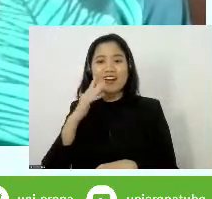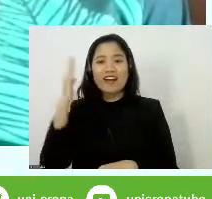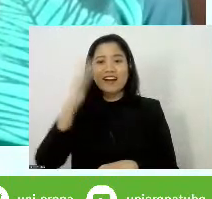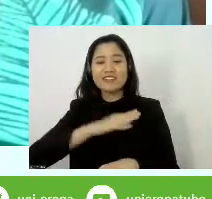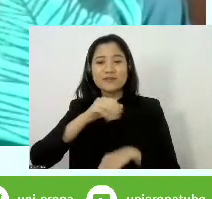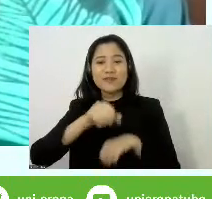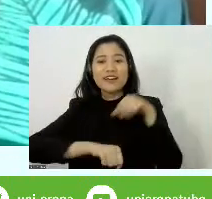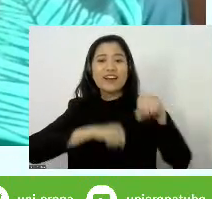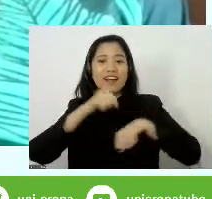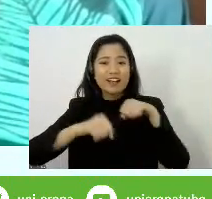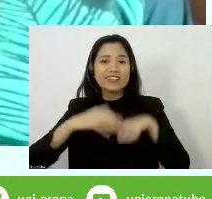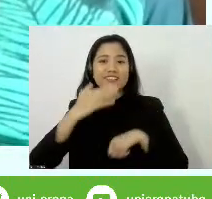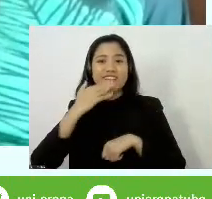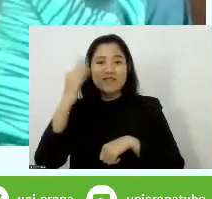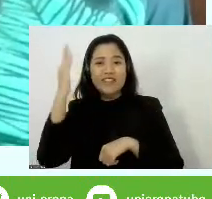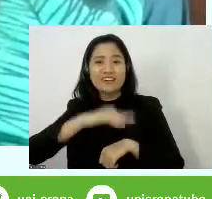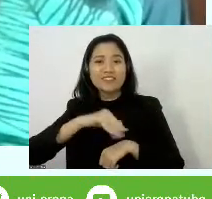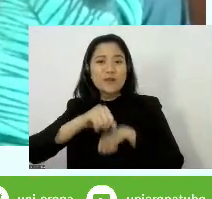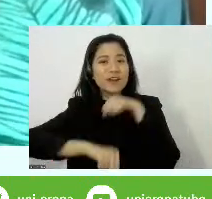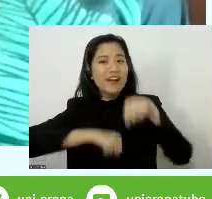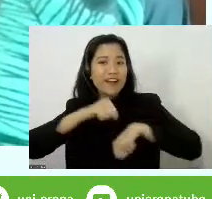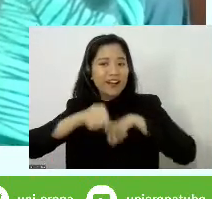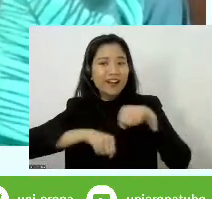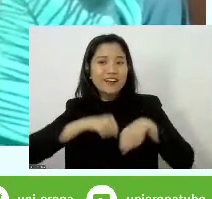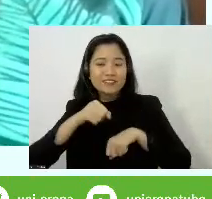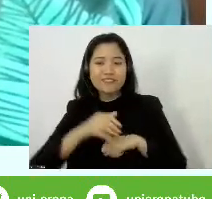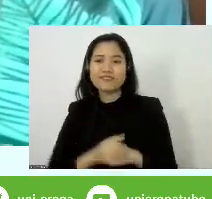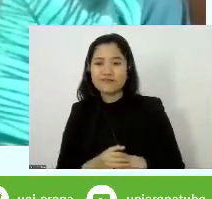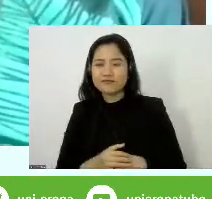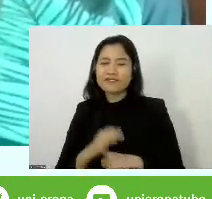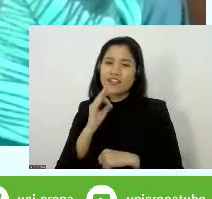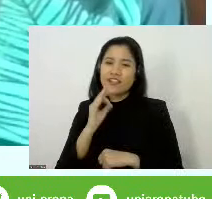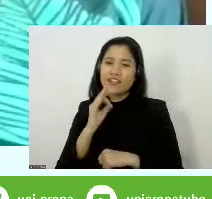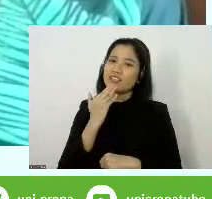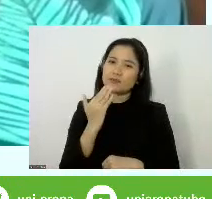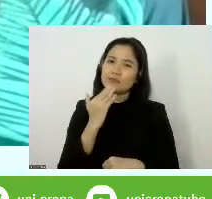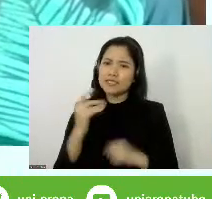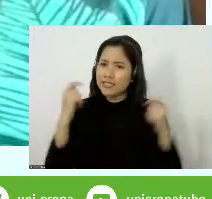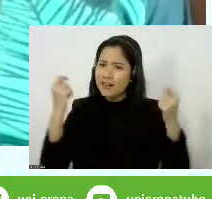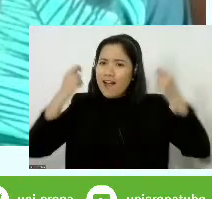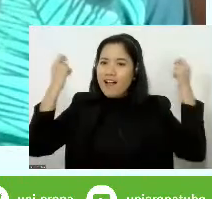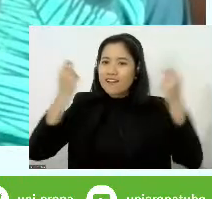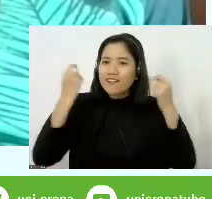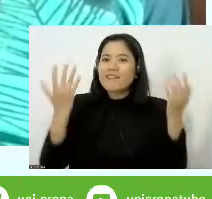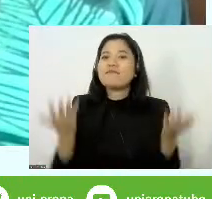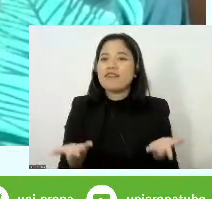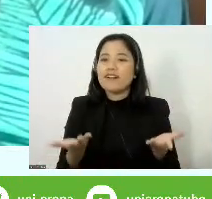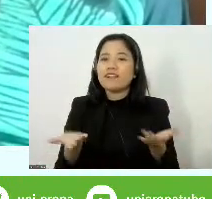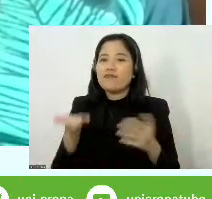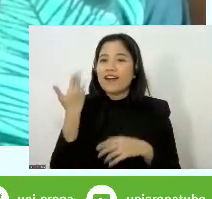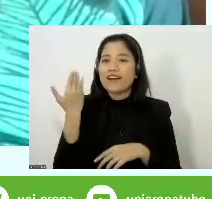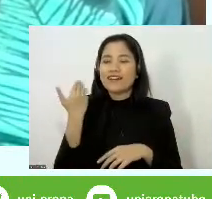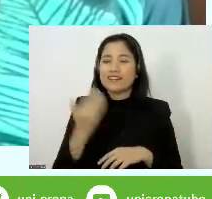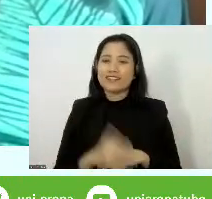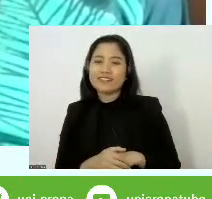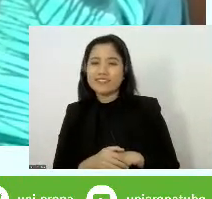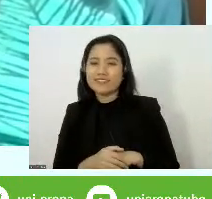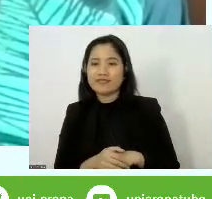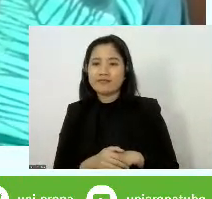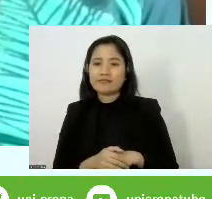sepeda Selamat hari sepedah berarti ya terima kasih Coba aja dirayain kemarin kira-kira dari ya